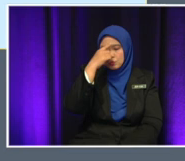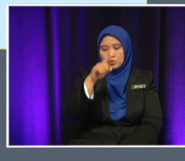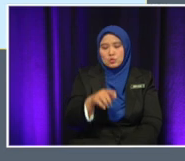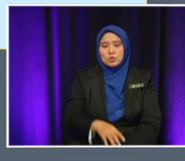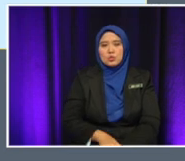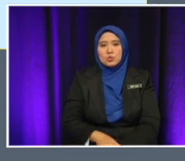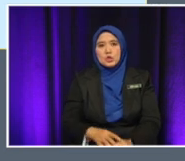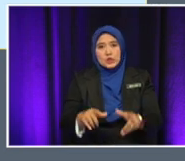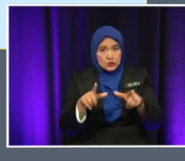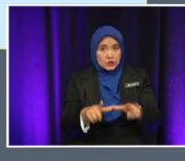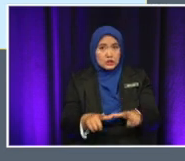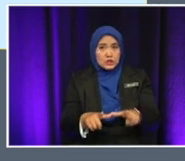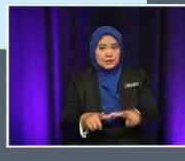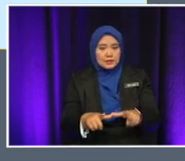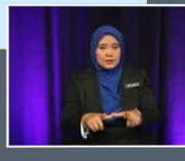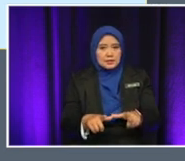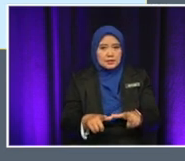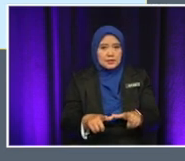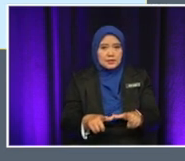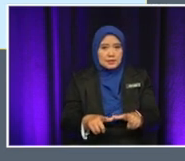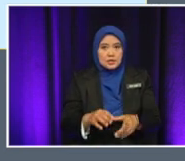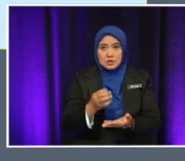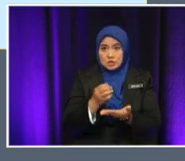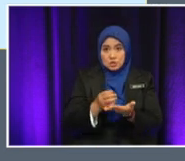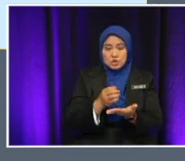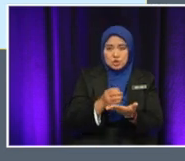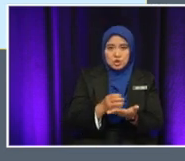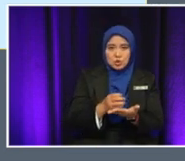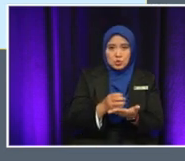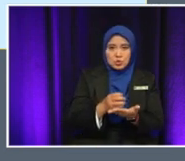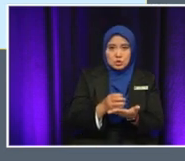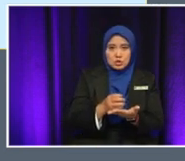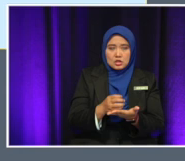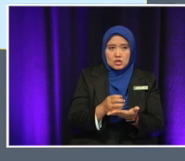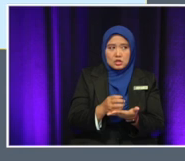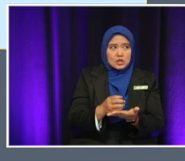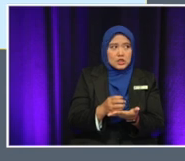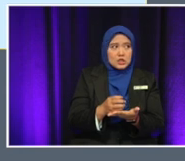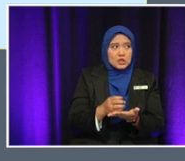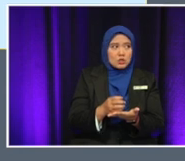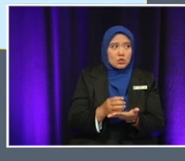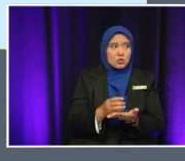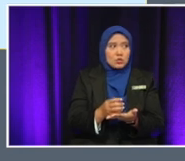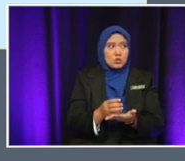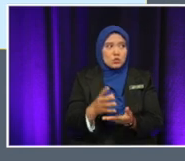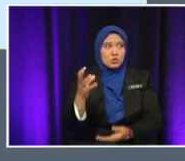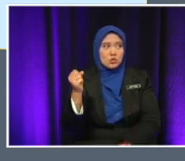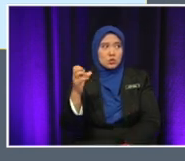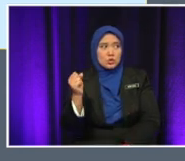jadi kita lihat image raja 13i dan pilih pen tool untuk memilih gelas fresh orange